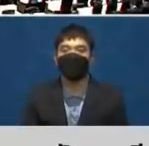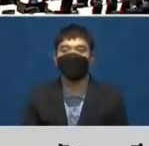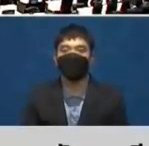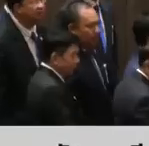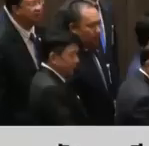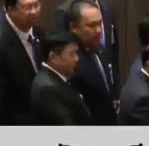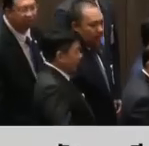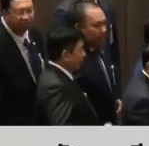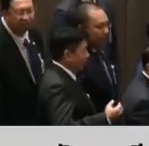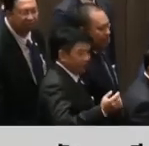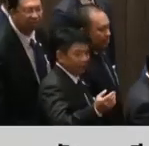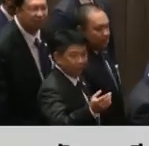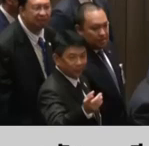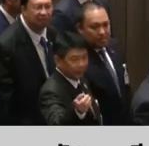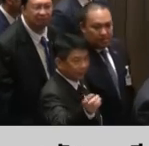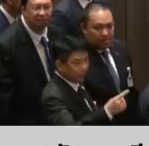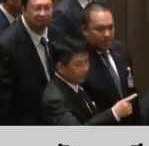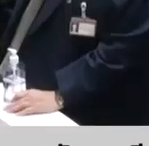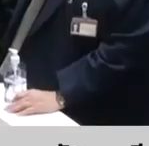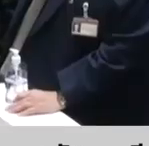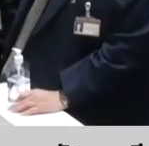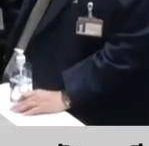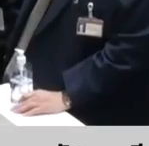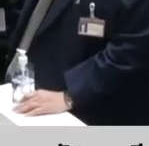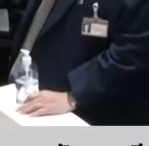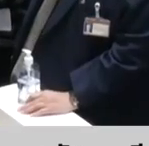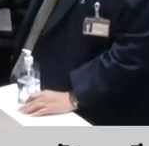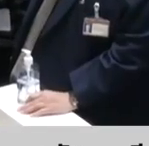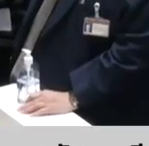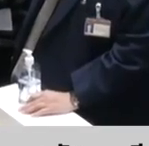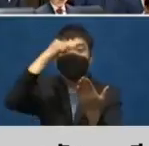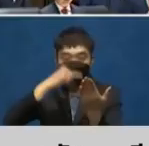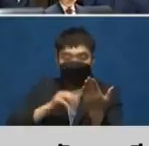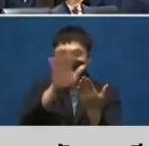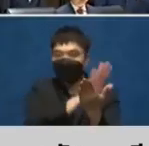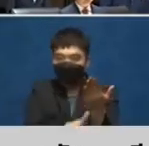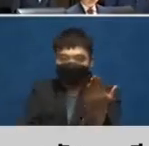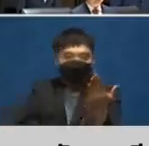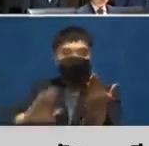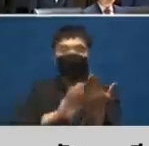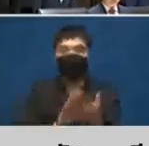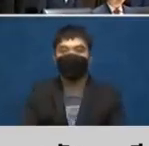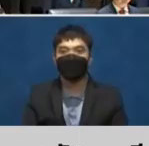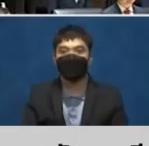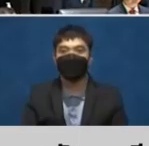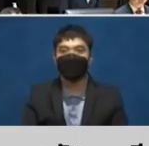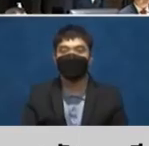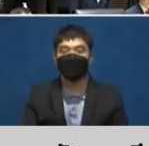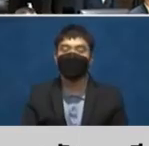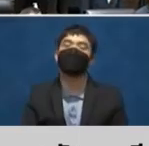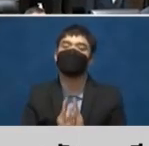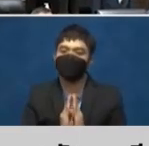ต่อนาทีเปิดประชุมรัฐสภาวันชี้ชะตาเลือกนายกรัฐมนตรี13กรกฎาคมนี้เปิด